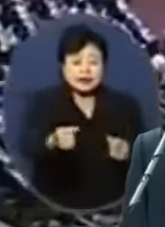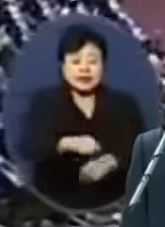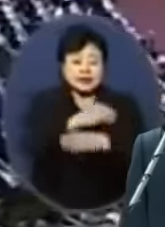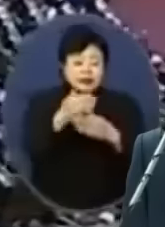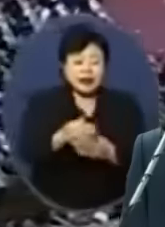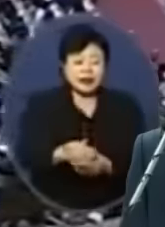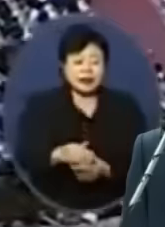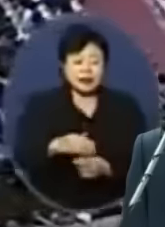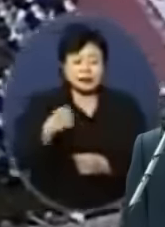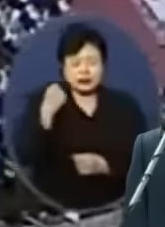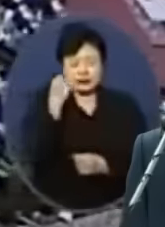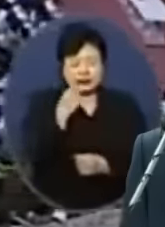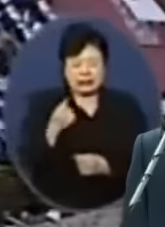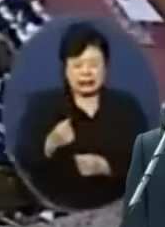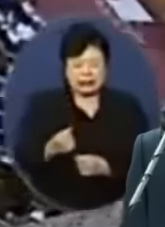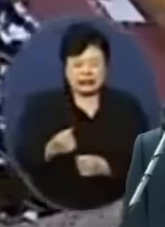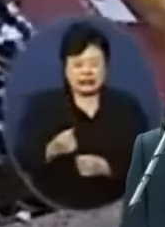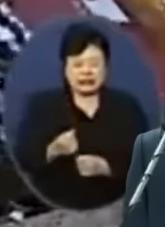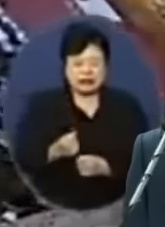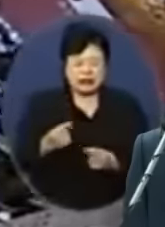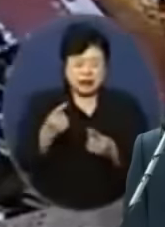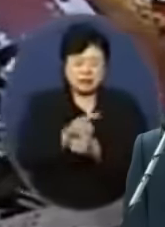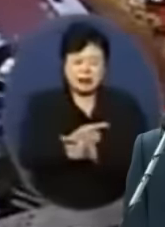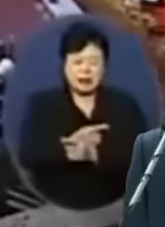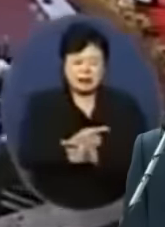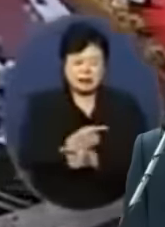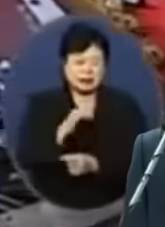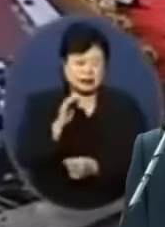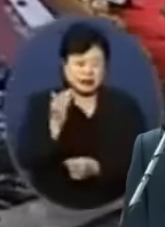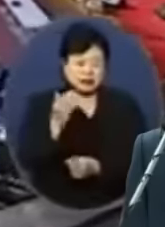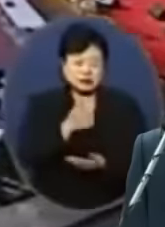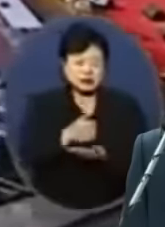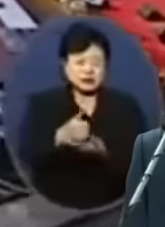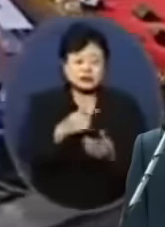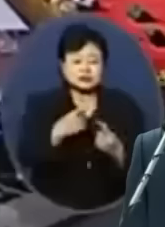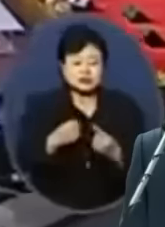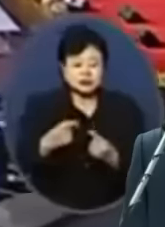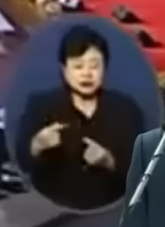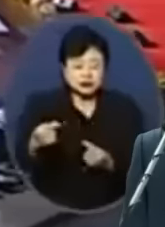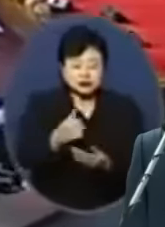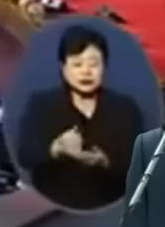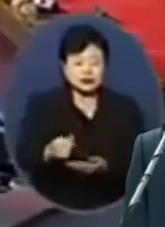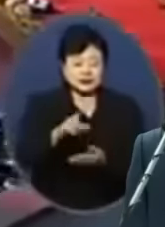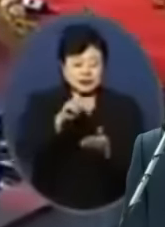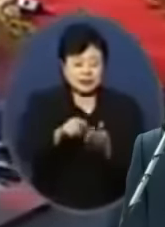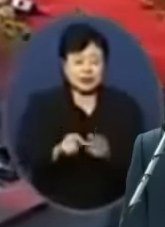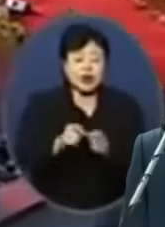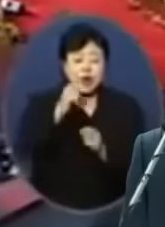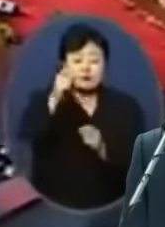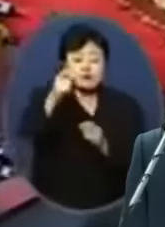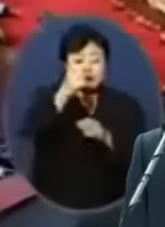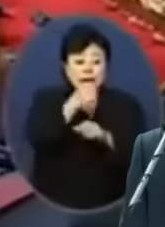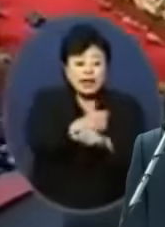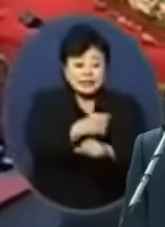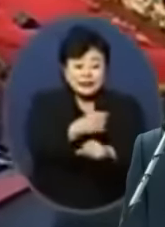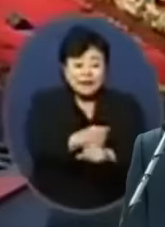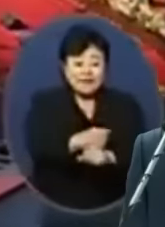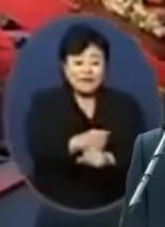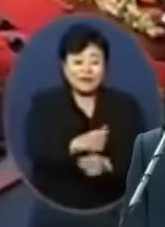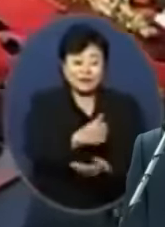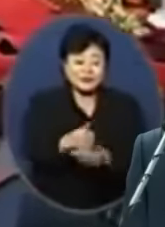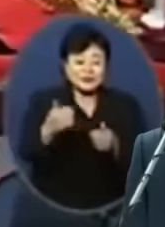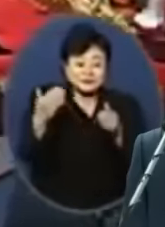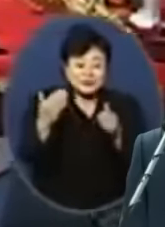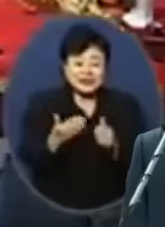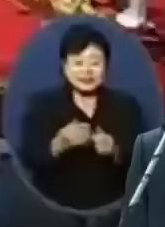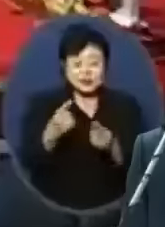다 옷같이 낡아지리니 이목같이 바꾸시면 바뀌리니와 주는 한결같으시고 주의 연대는 무궁하리이다. 우리